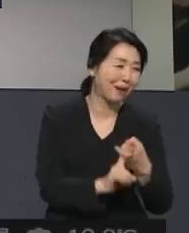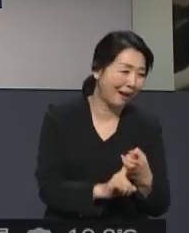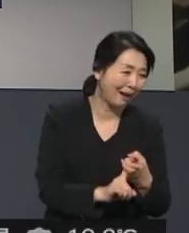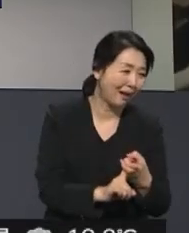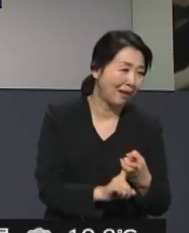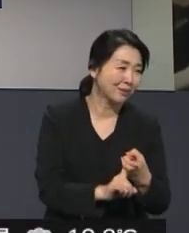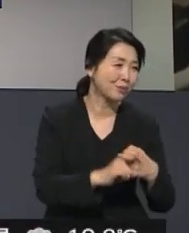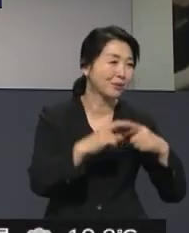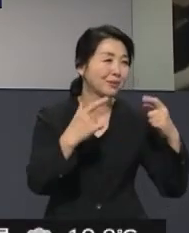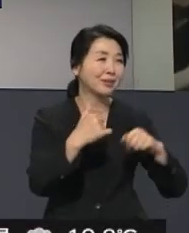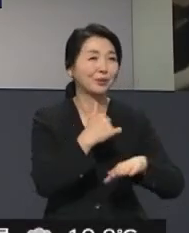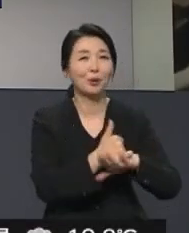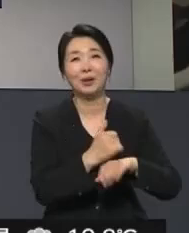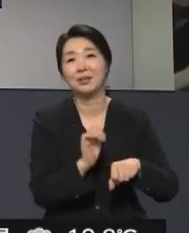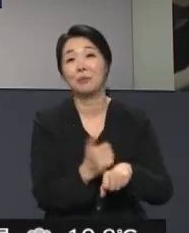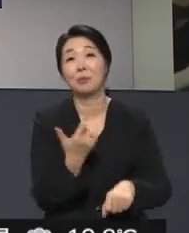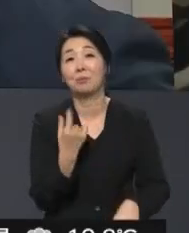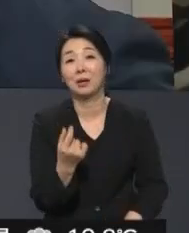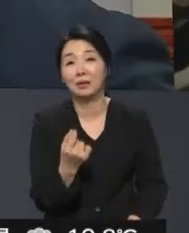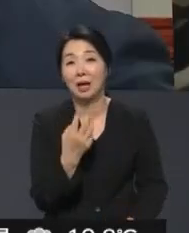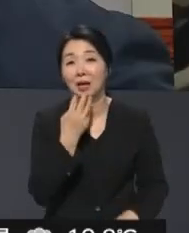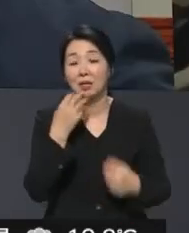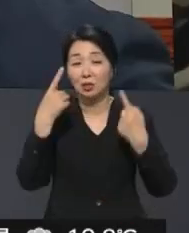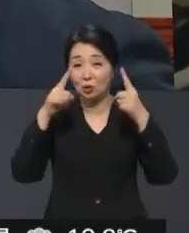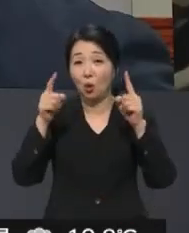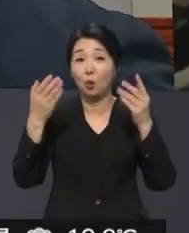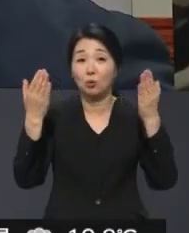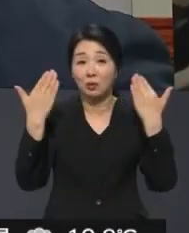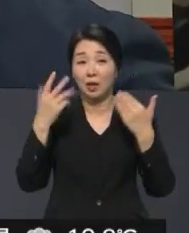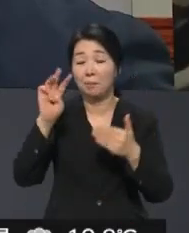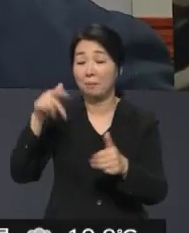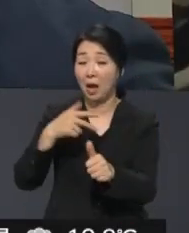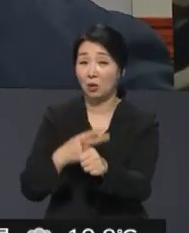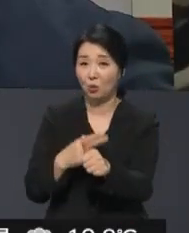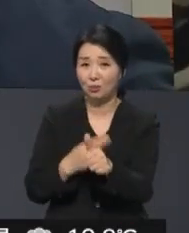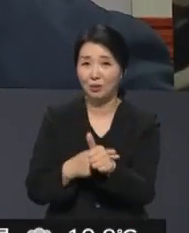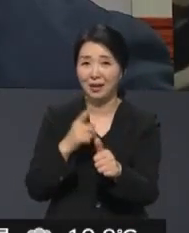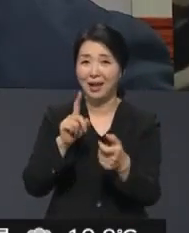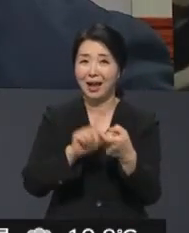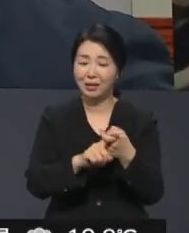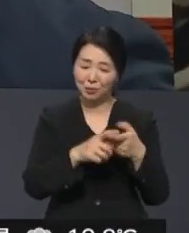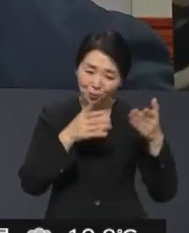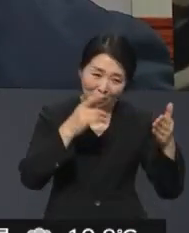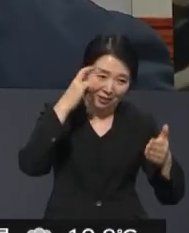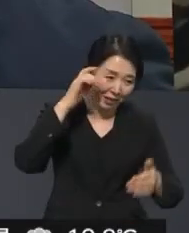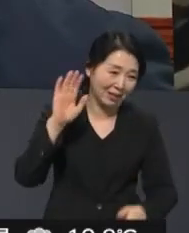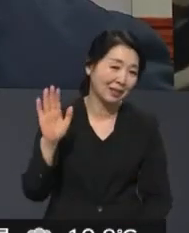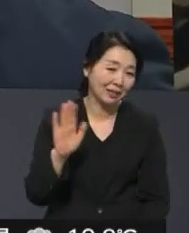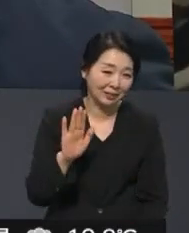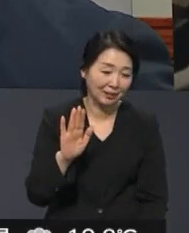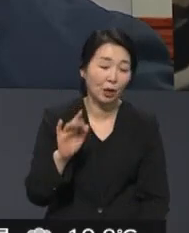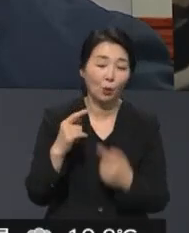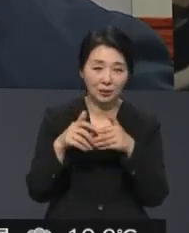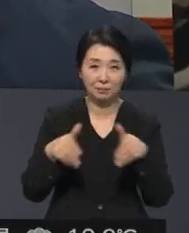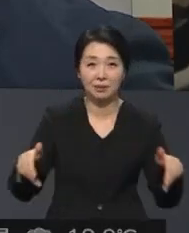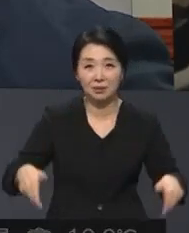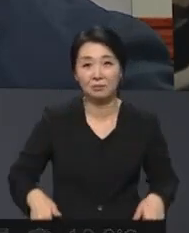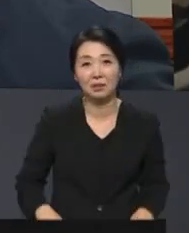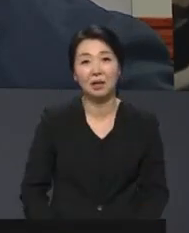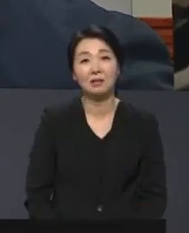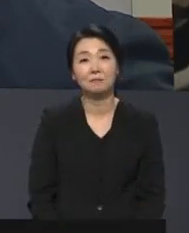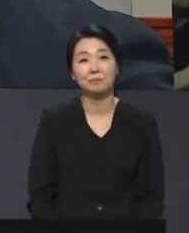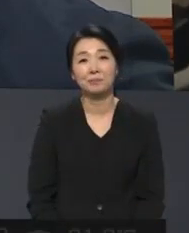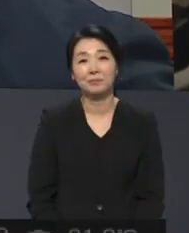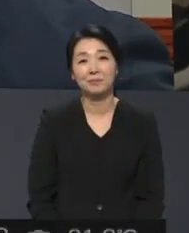의혹을 제기했는데요. 조사에 참여한 서울대 박원호 교수는 한쪽으로 몰았다고 생각하지 않는다, 이렇게 선을 그었습니다.